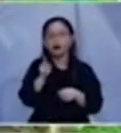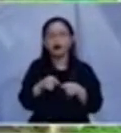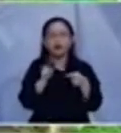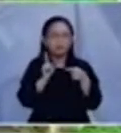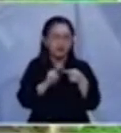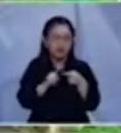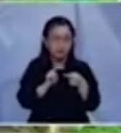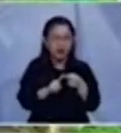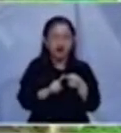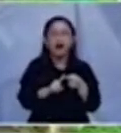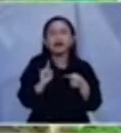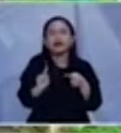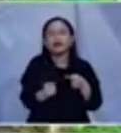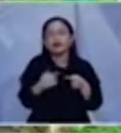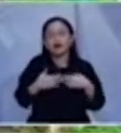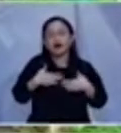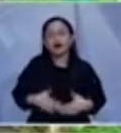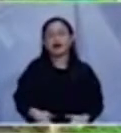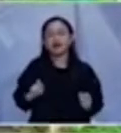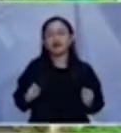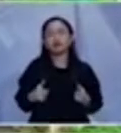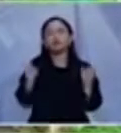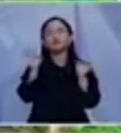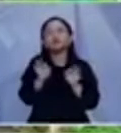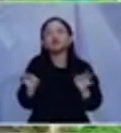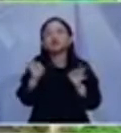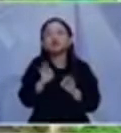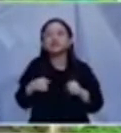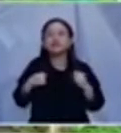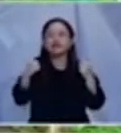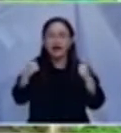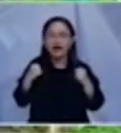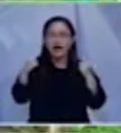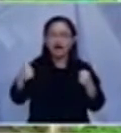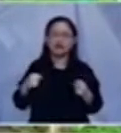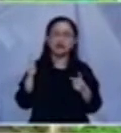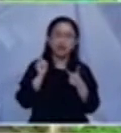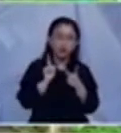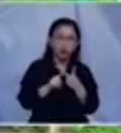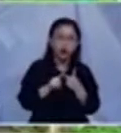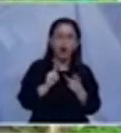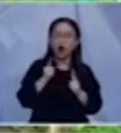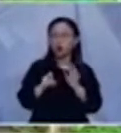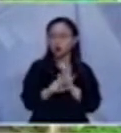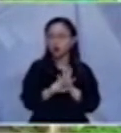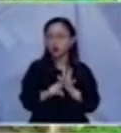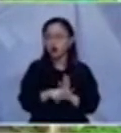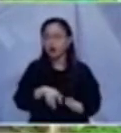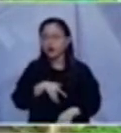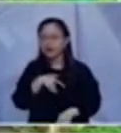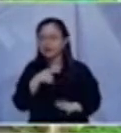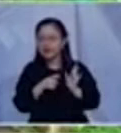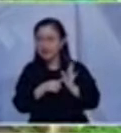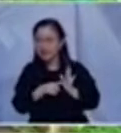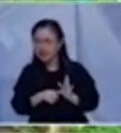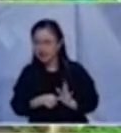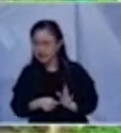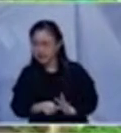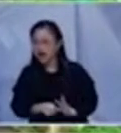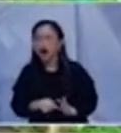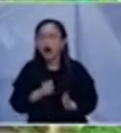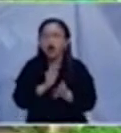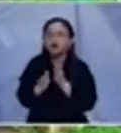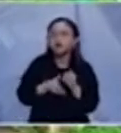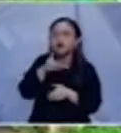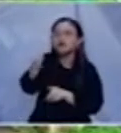Di antaranya adalah menerapkan pola hidup bersih dan juga sehat, kemudian memeriksakan diri apabila merasa memiliki gejala monkeypox ke fasilitas